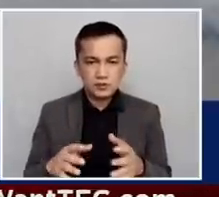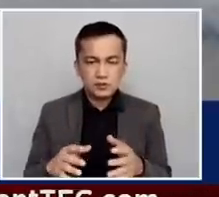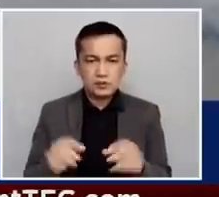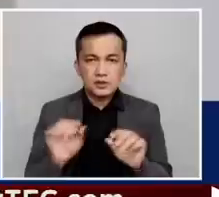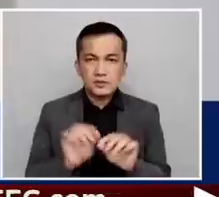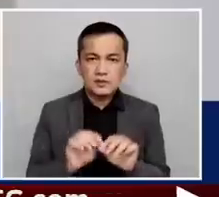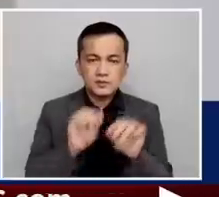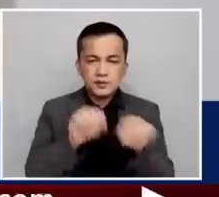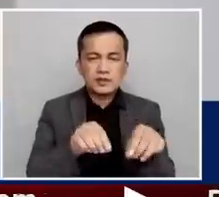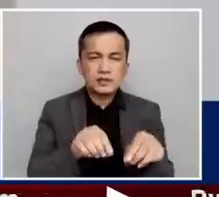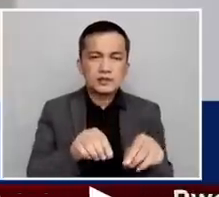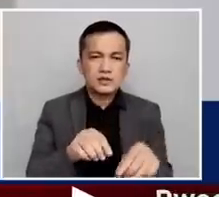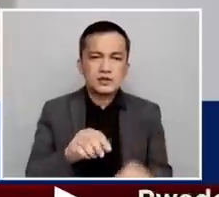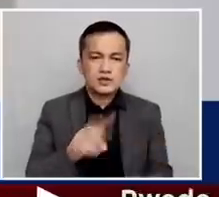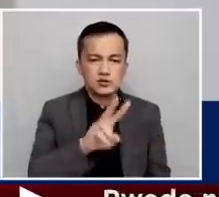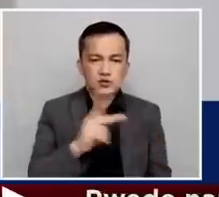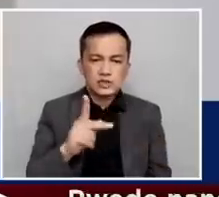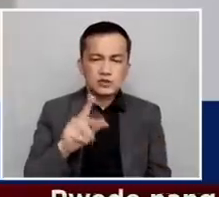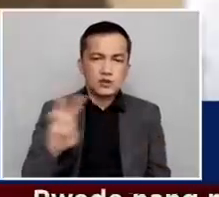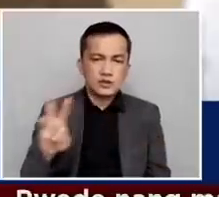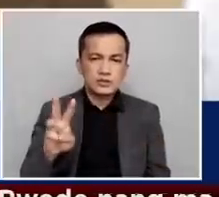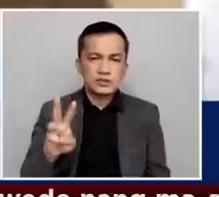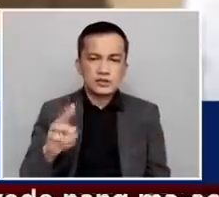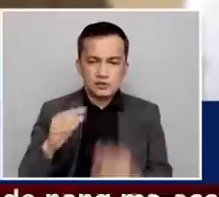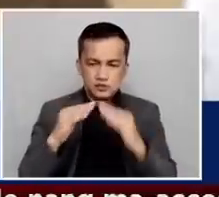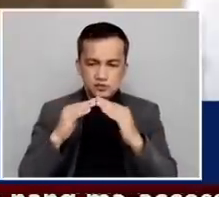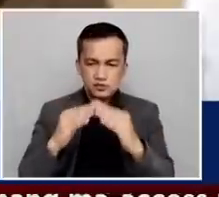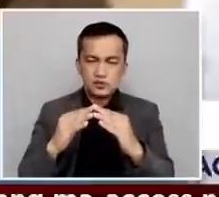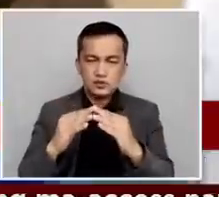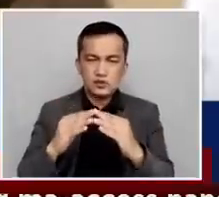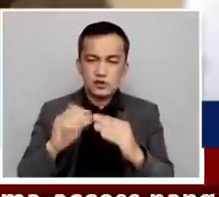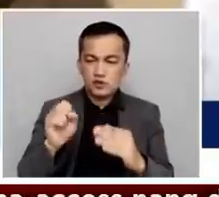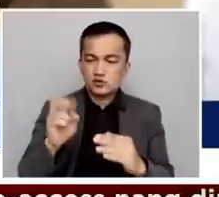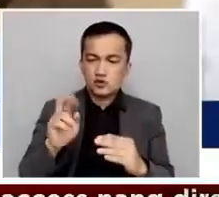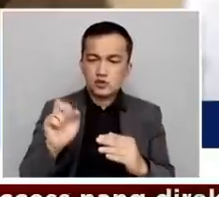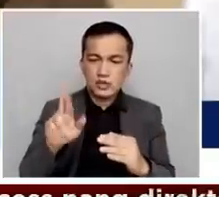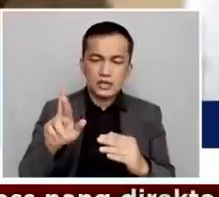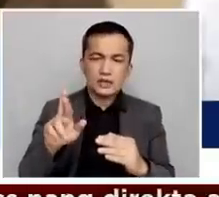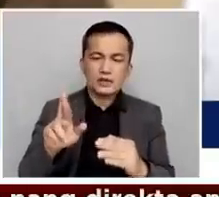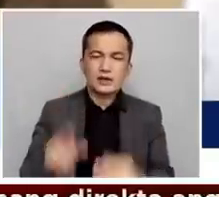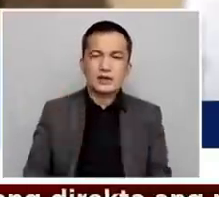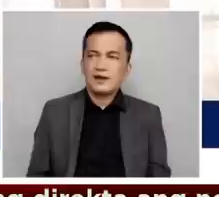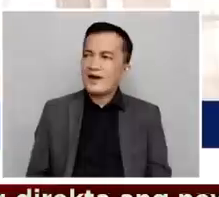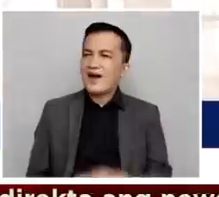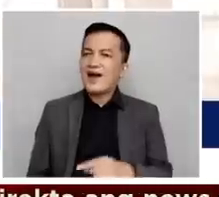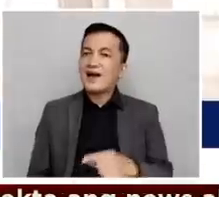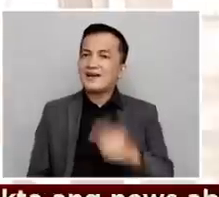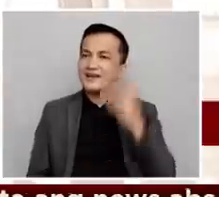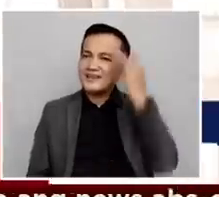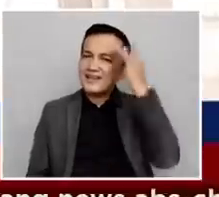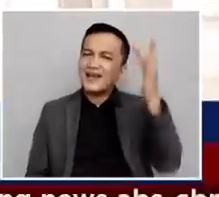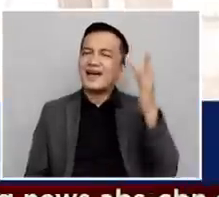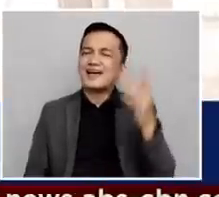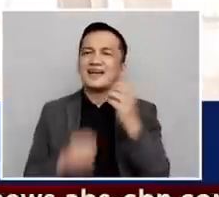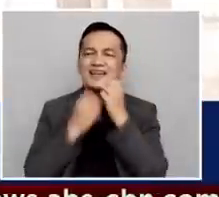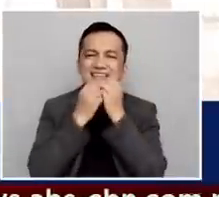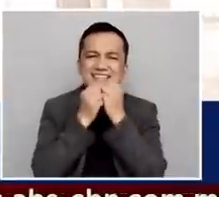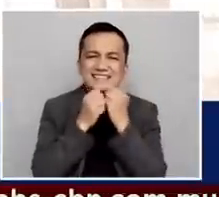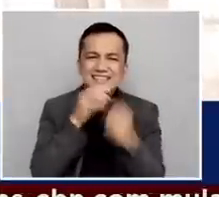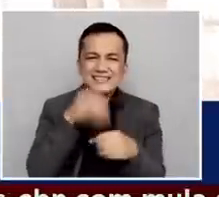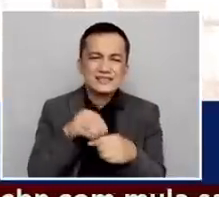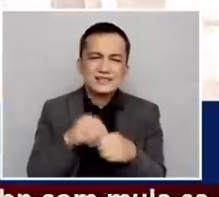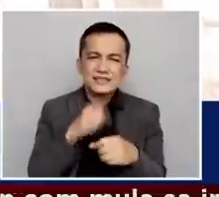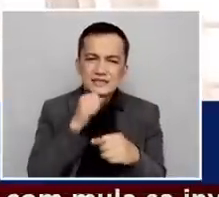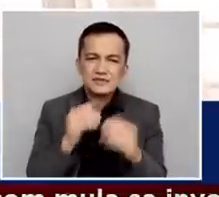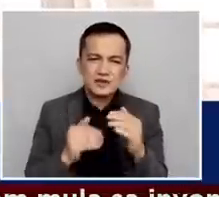ng 2 kilowatt solar panel sa bubong. Doon nagsimulang ma-realize namin yung savings. Ngayon, hindi na umaabot ng 2,000